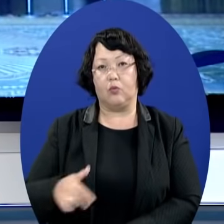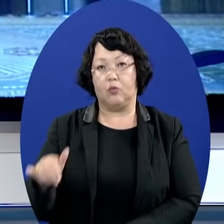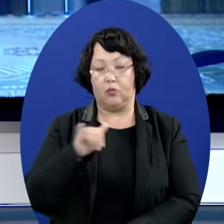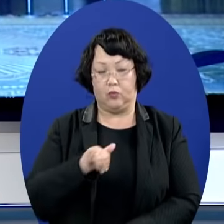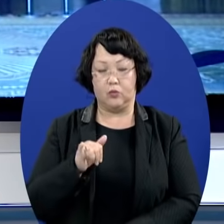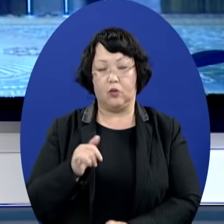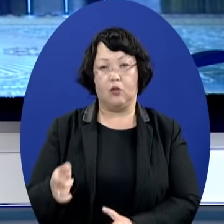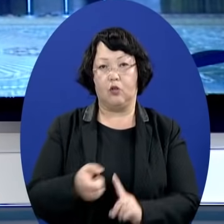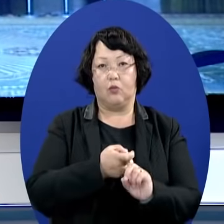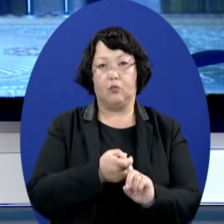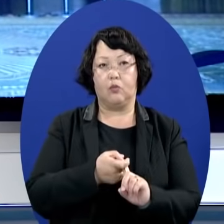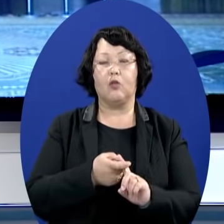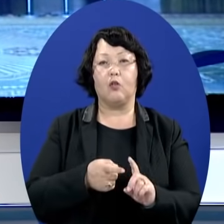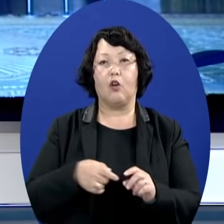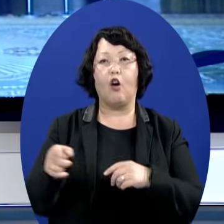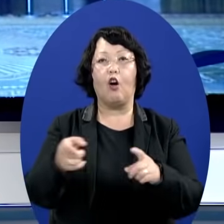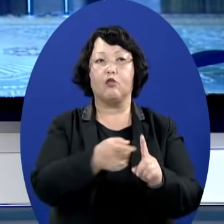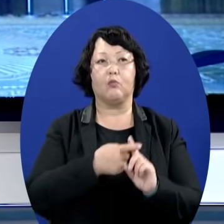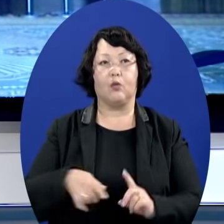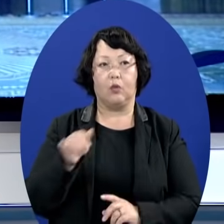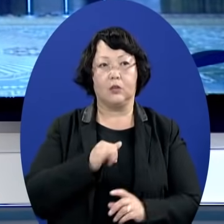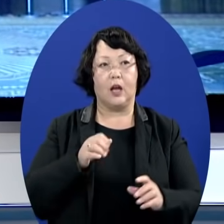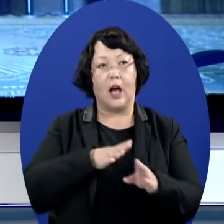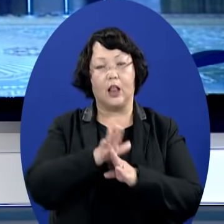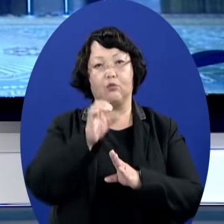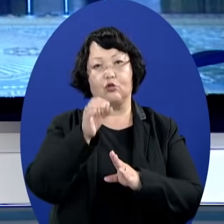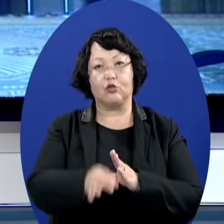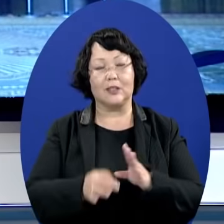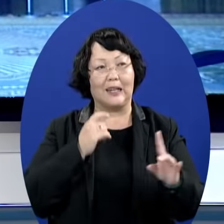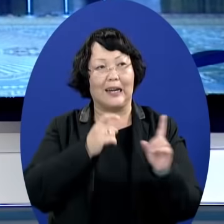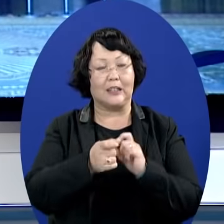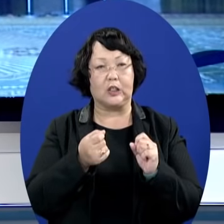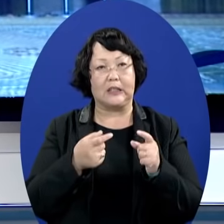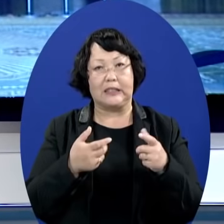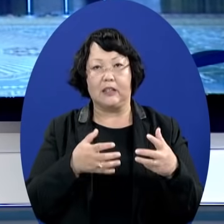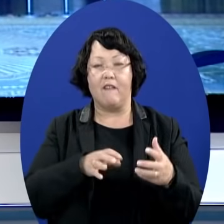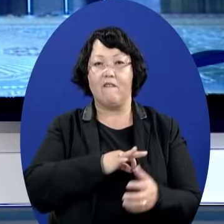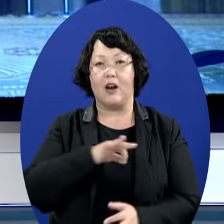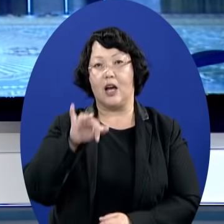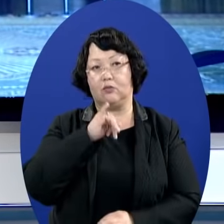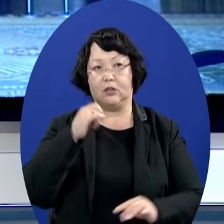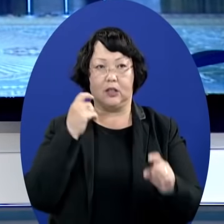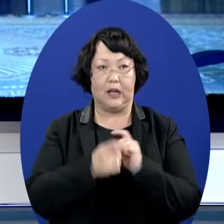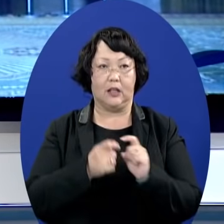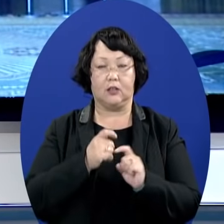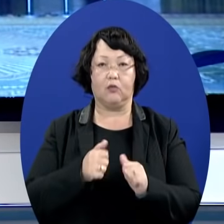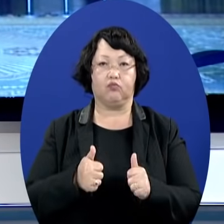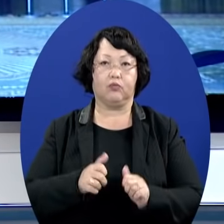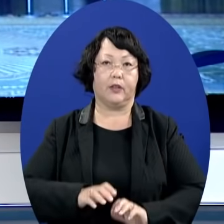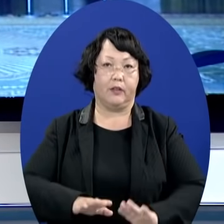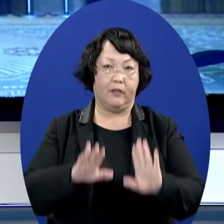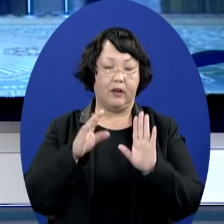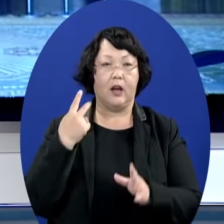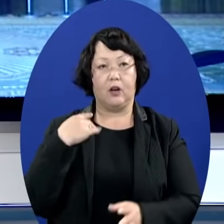болж холбоотой орнуудын хооронд дипломат хямрал нүүрлээд байгаа гэж, энэ нь Францтай харилцах харилцаанд нь нөлөөлөхгүй хэмээн Их